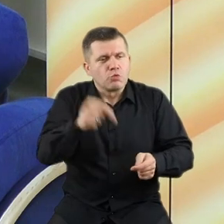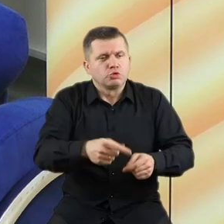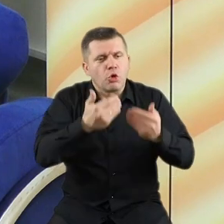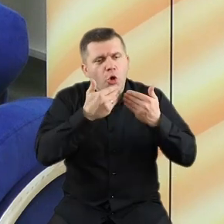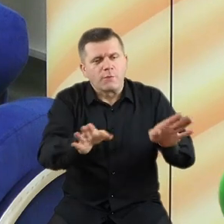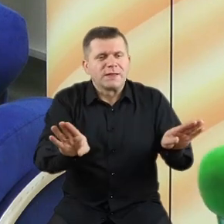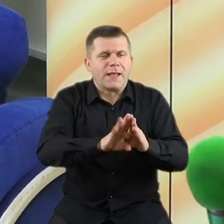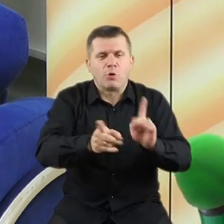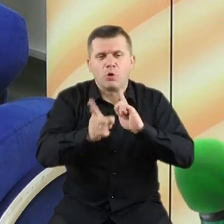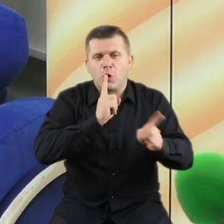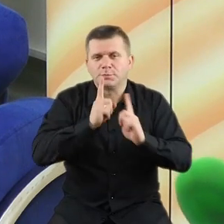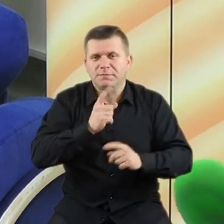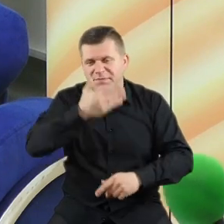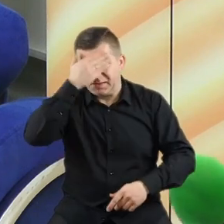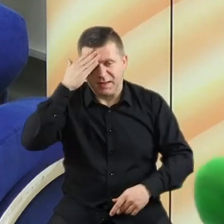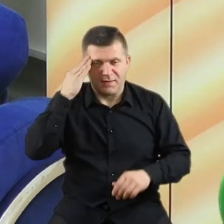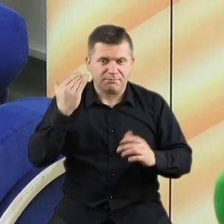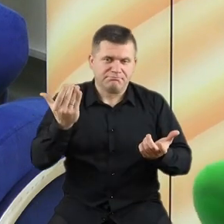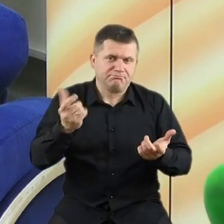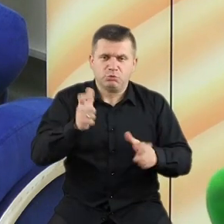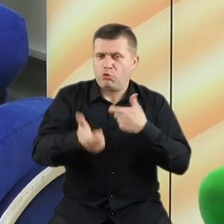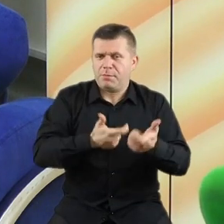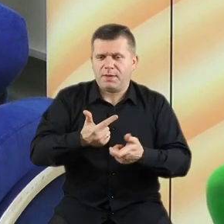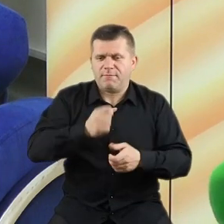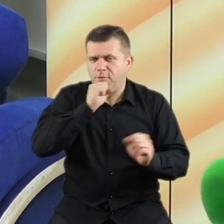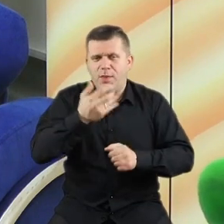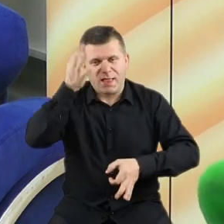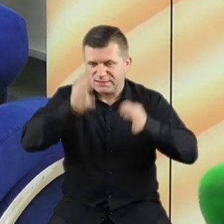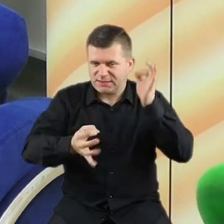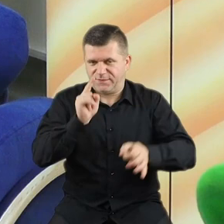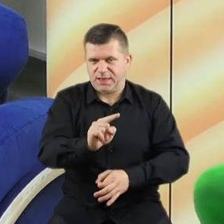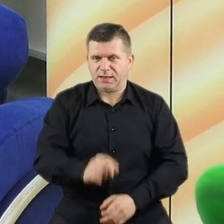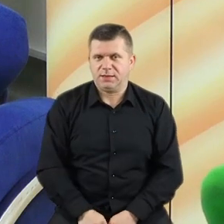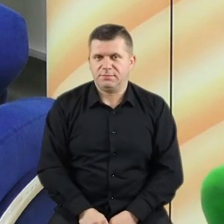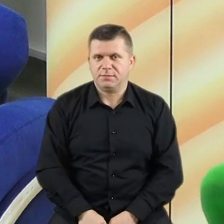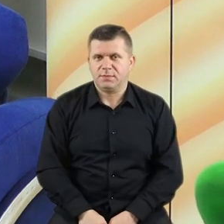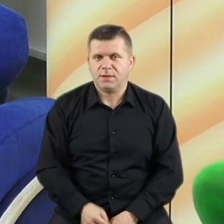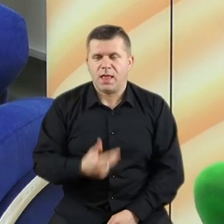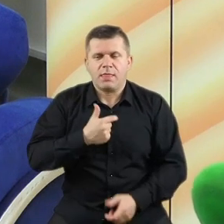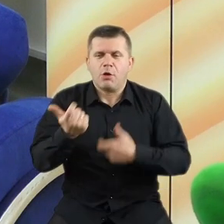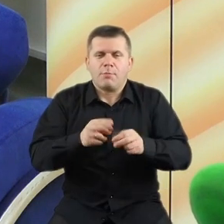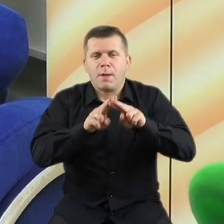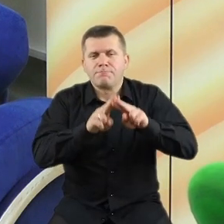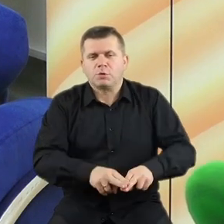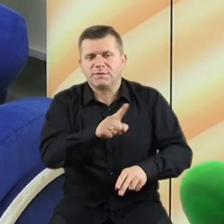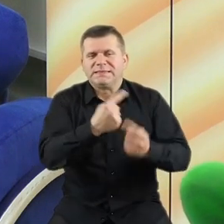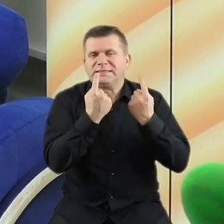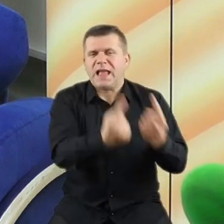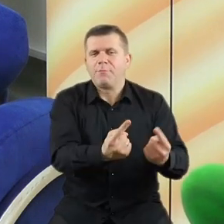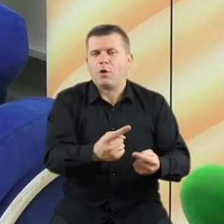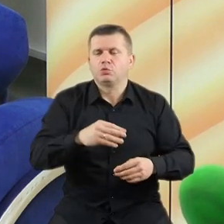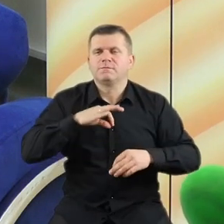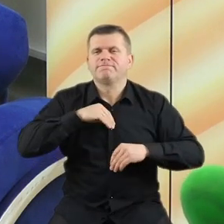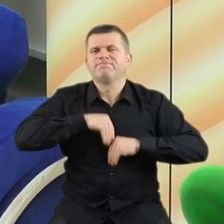otworzyć i zamknąć rozmowę. Nie wiem właściwie, co robię. Nie zastanawiam się nad tym. Mam nadzieję, że nie pozostawiam ich jakoś samotnych